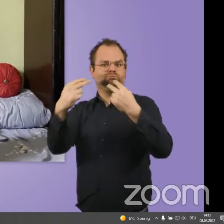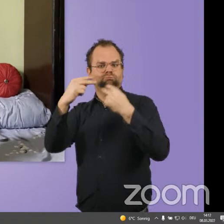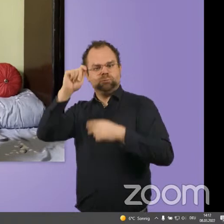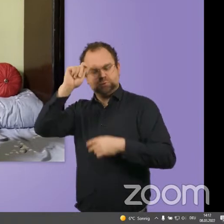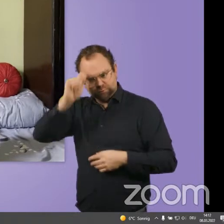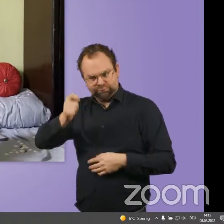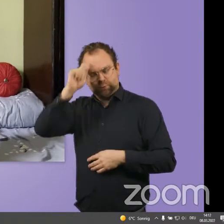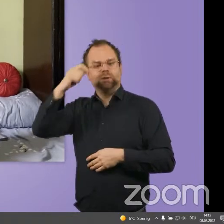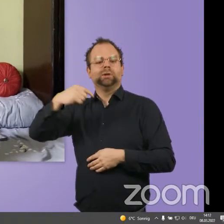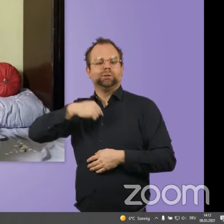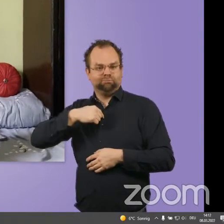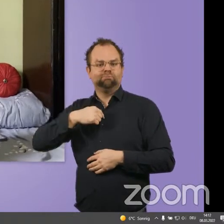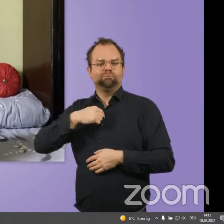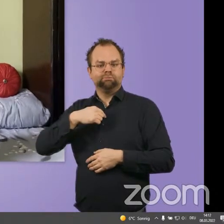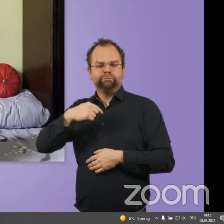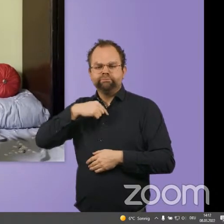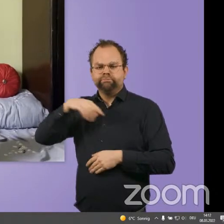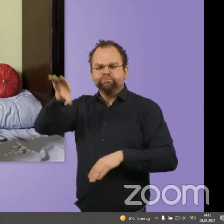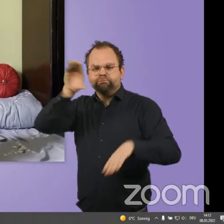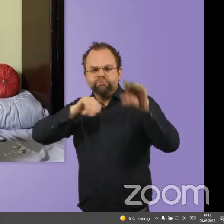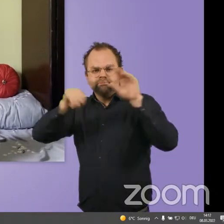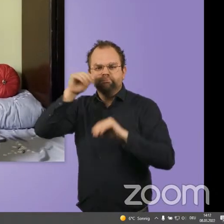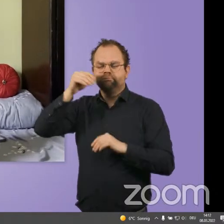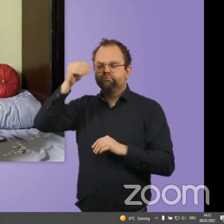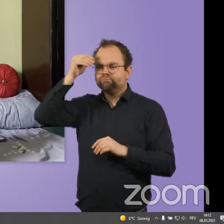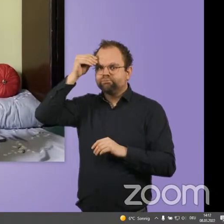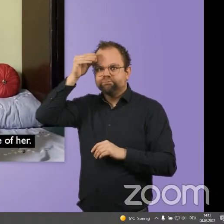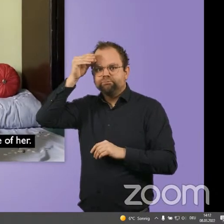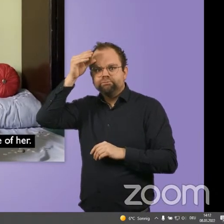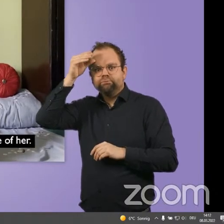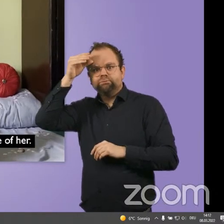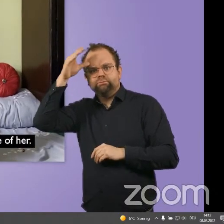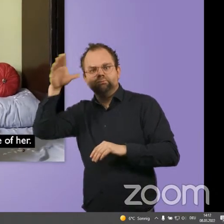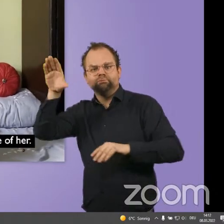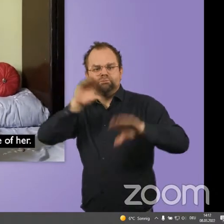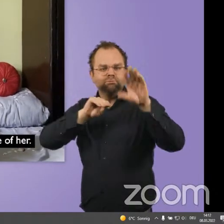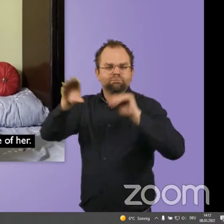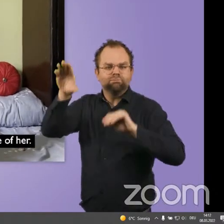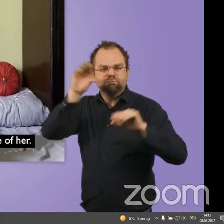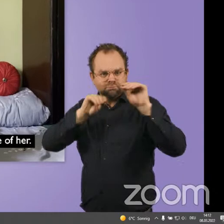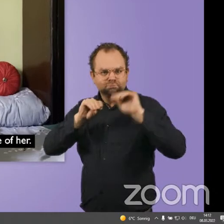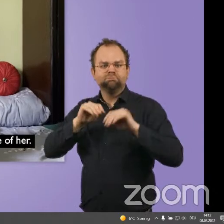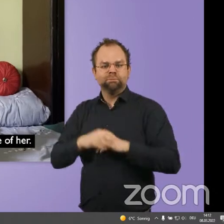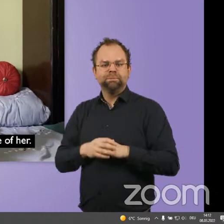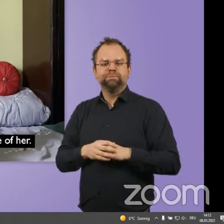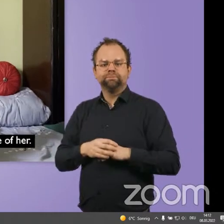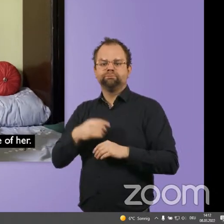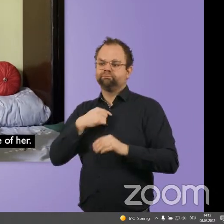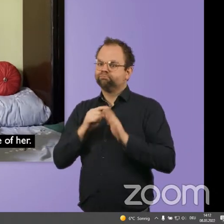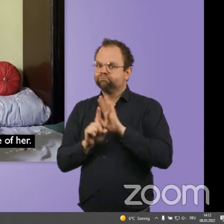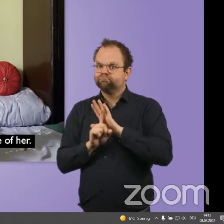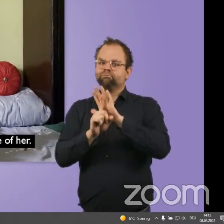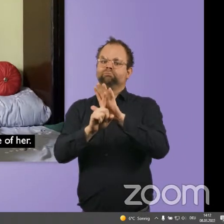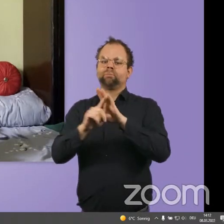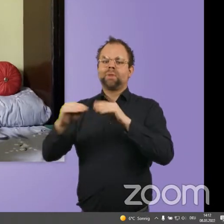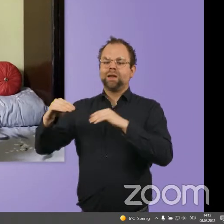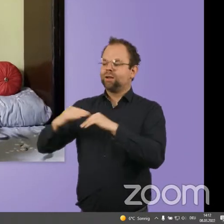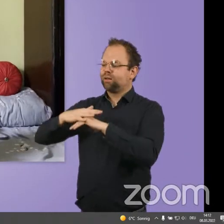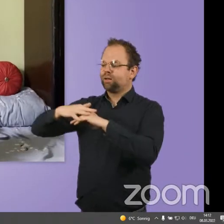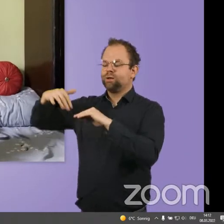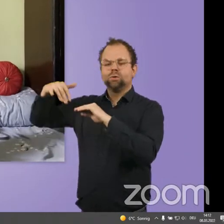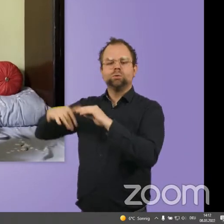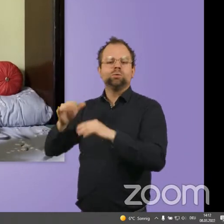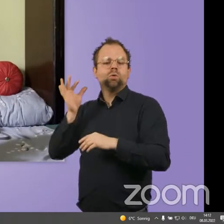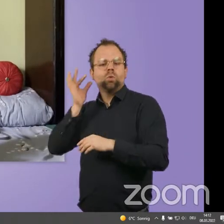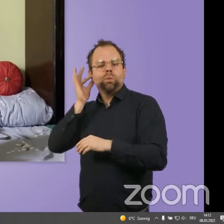आज जान्ने बुझ्ने भएको छु आज म यो ठाउँमा आएको छु अपाङ्गता भएको आदिवासी महिलाहरूको एउटा आवाज बन्न पाएको छु